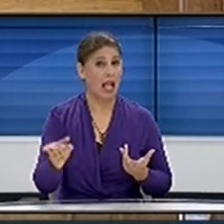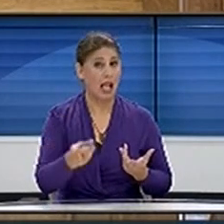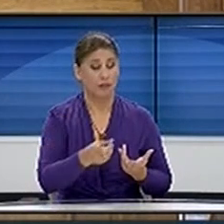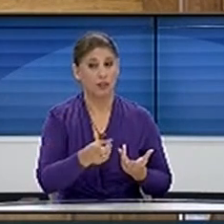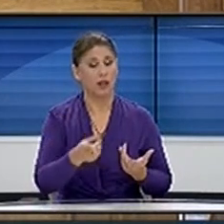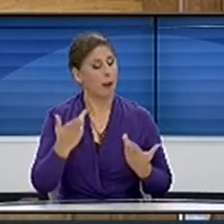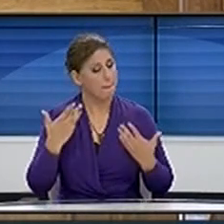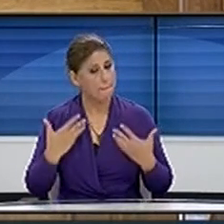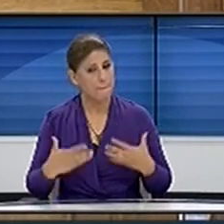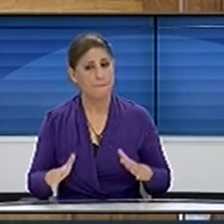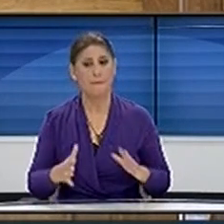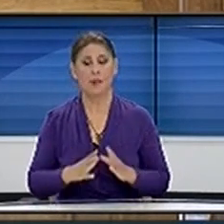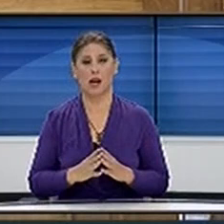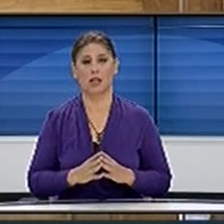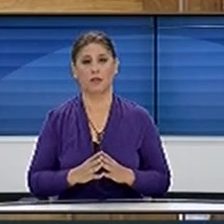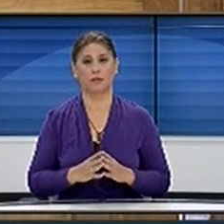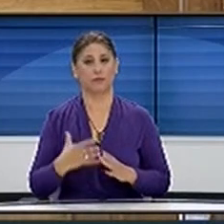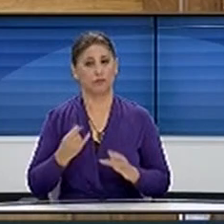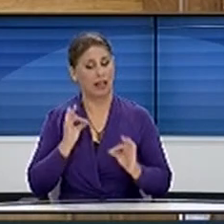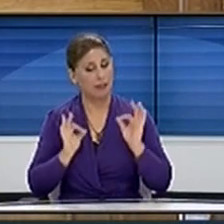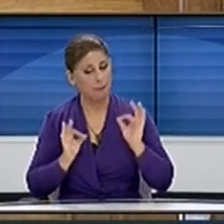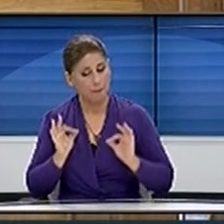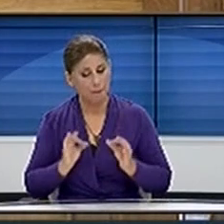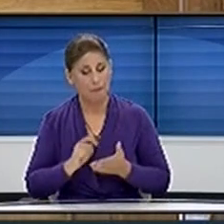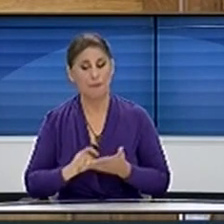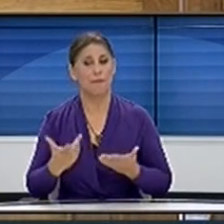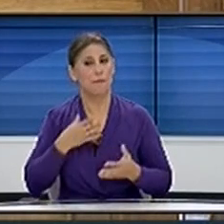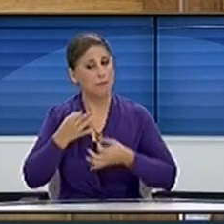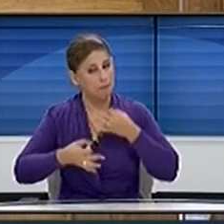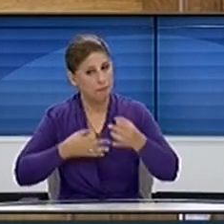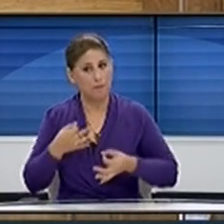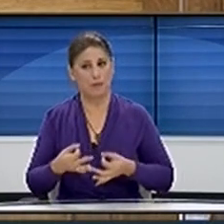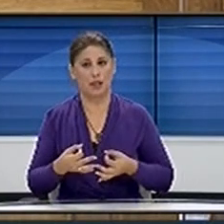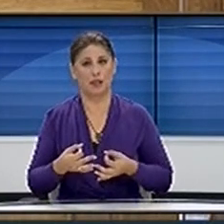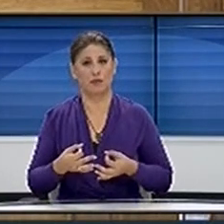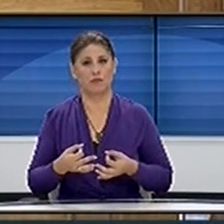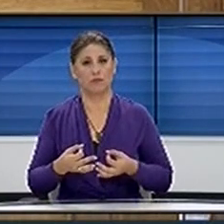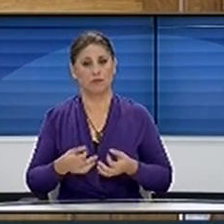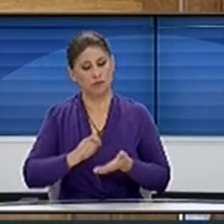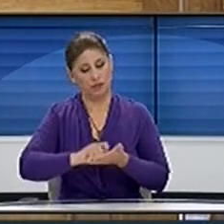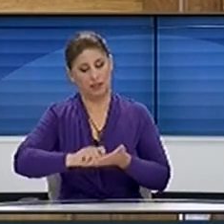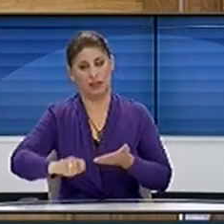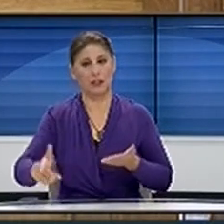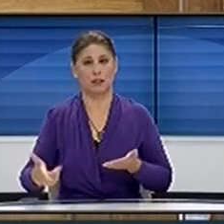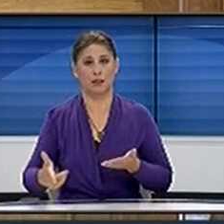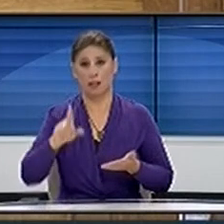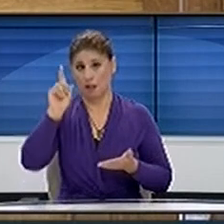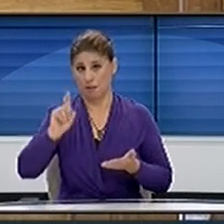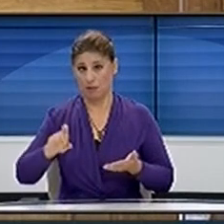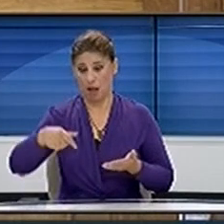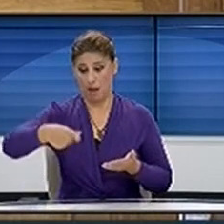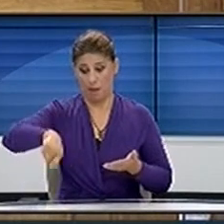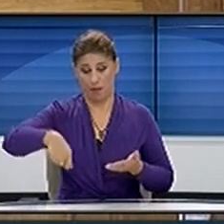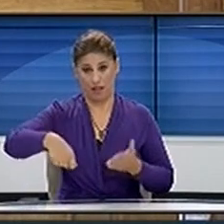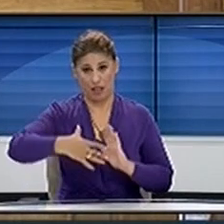τα οποία ήδη έχετε περιγράψει σε αδρές γραμμές. Μήπως από